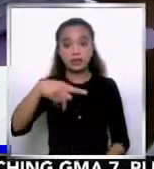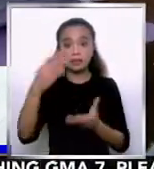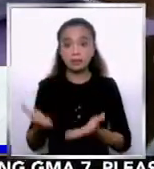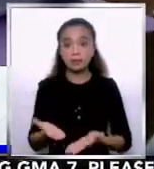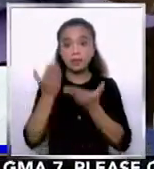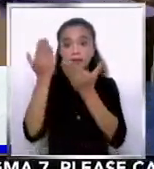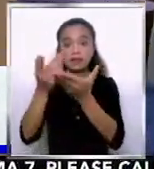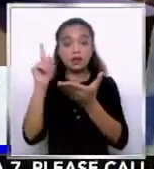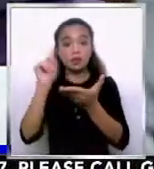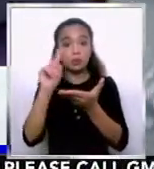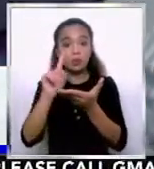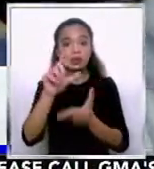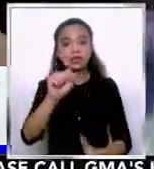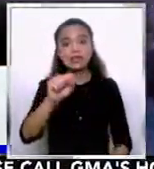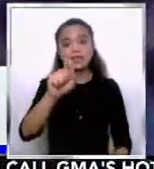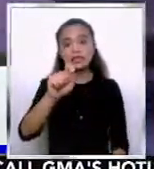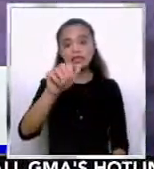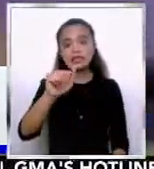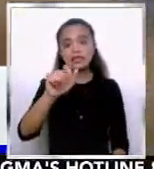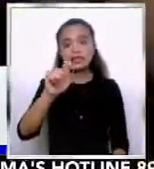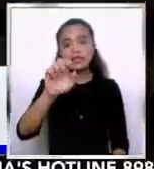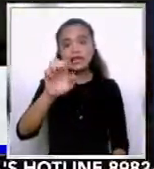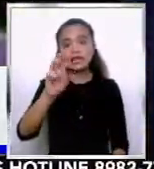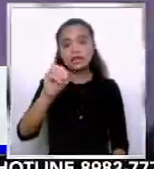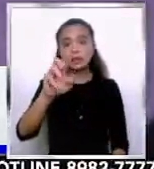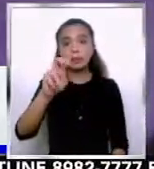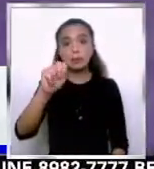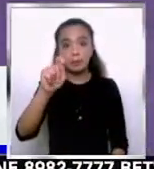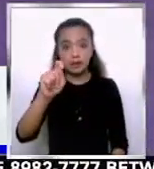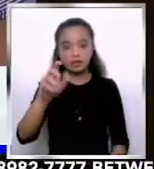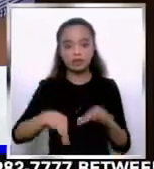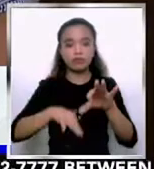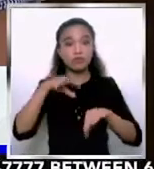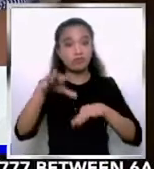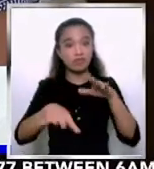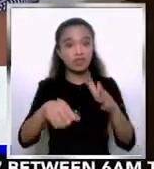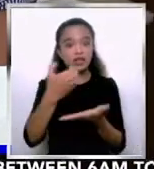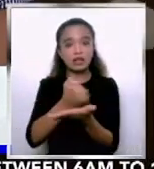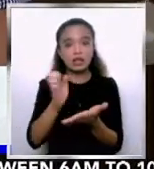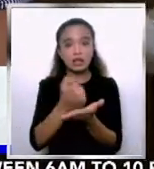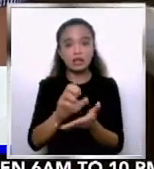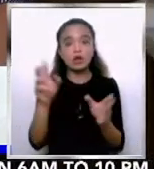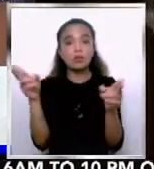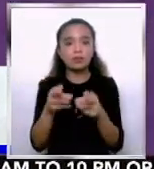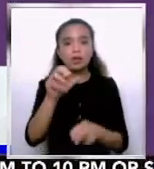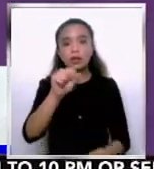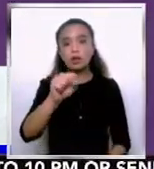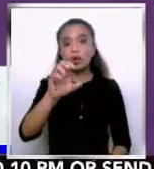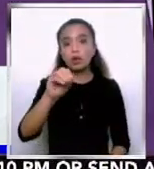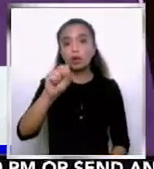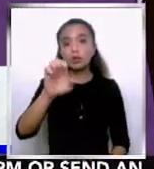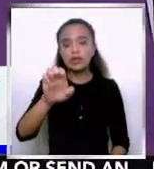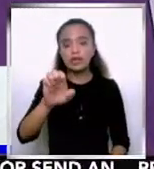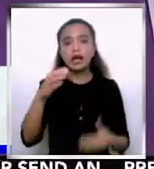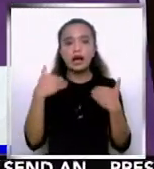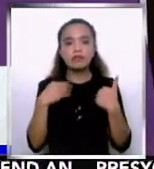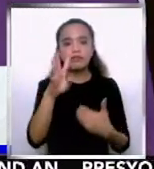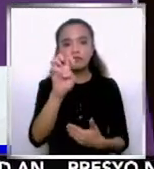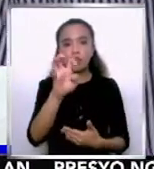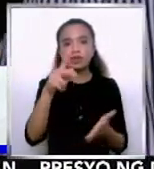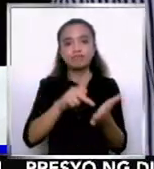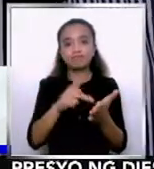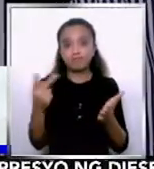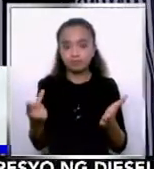of Contributions and Expenditures o SOCE na umabot daw ng 400 pahina. Hiwalay pa raw ito sa ihahain na SOCE